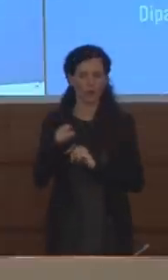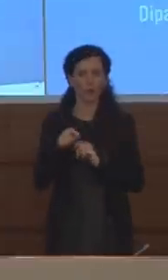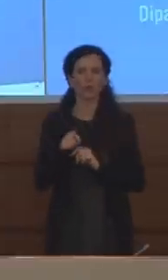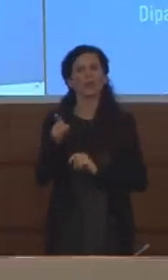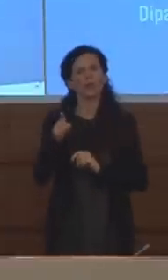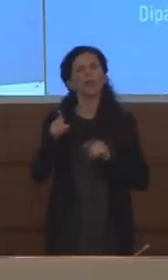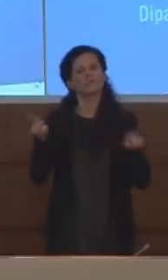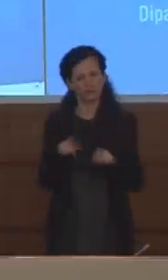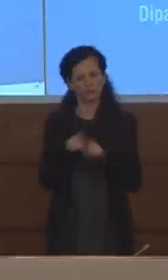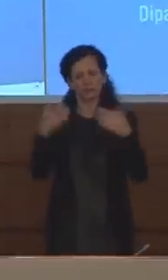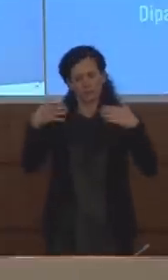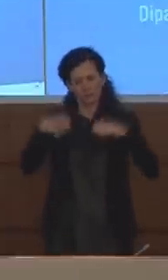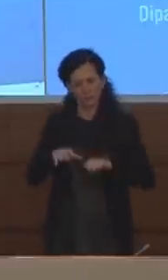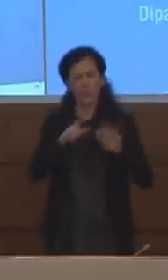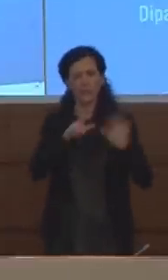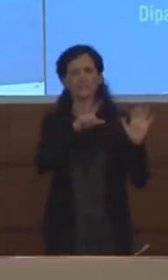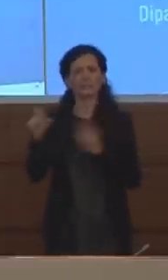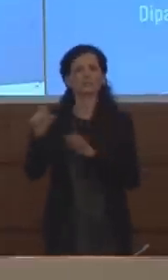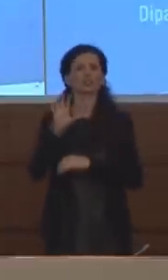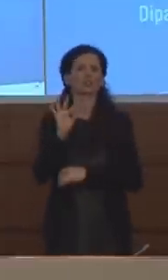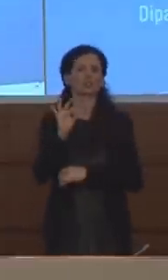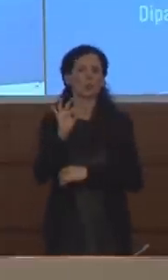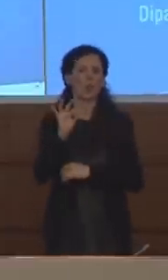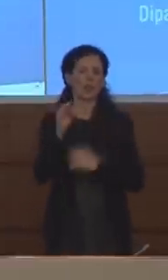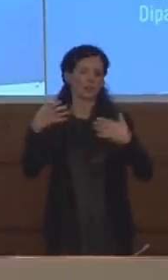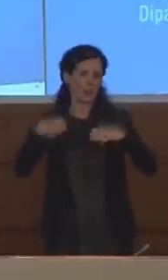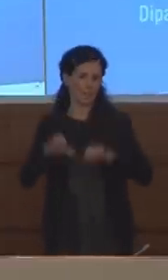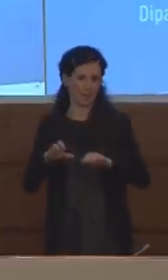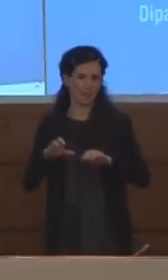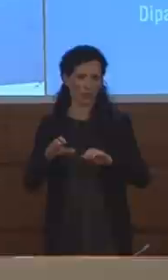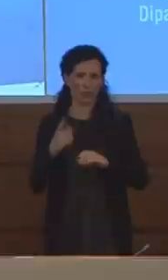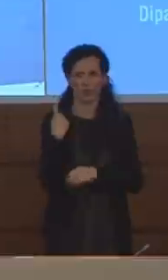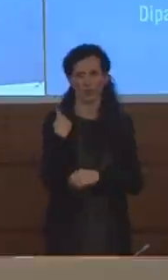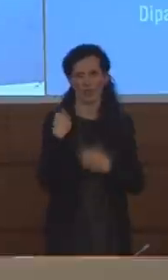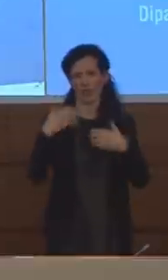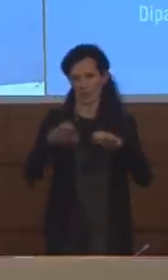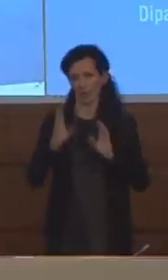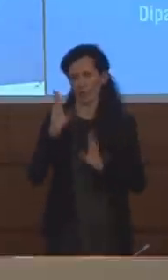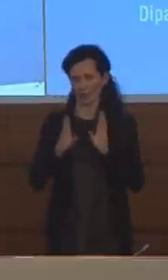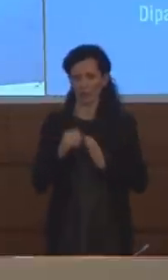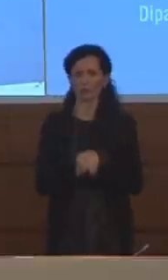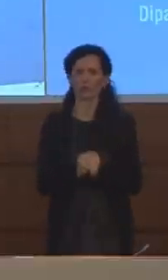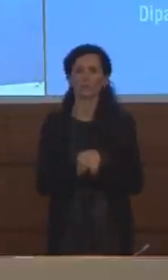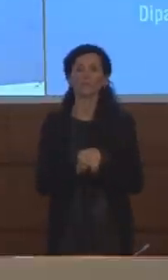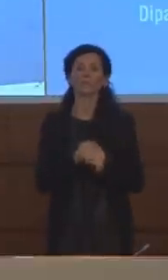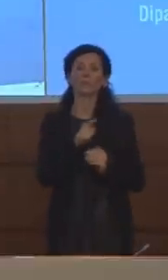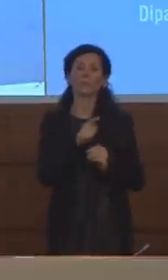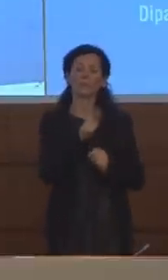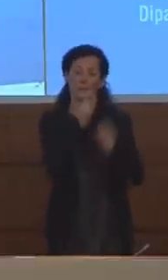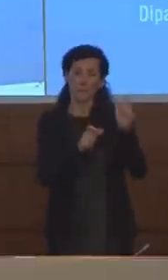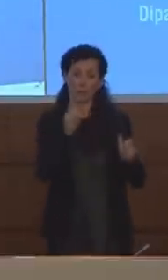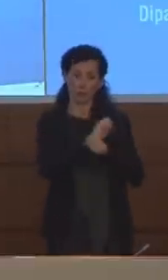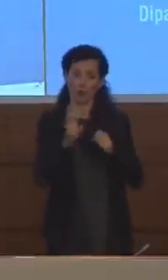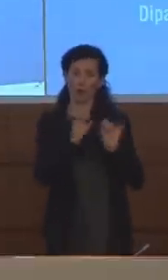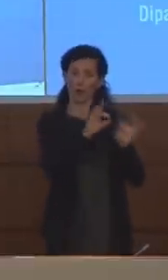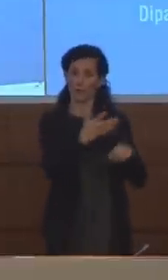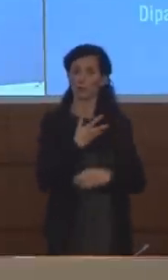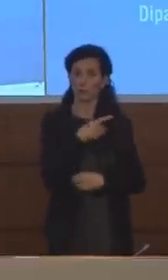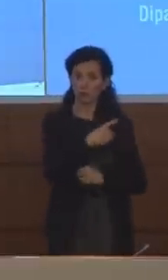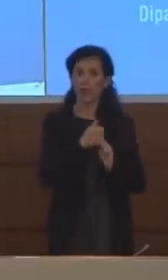rispetto a ieri di 750 persone la maggior parte delle persone positive sono in